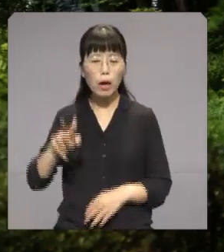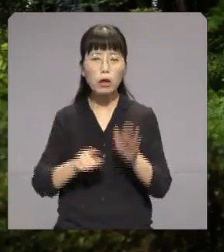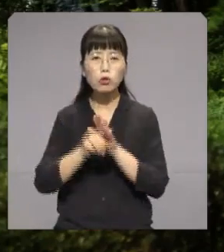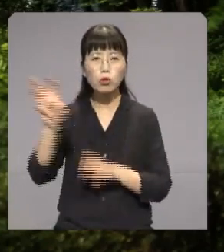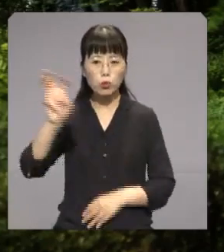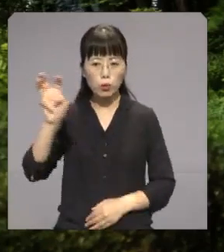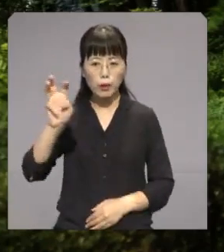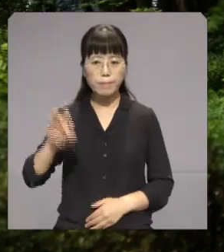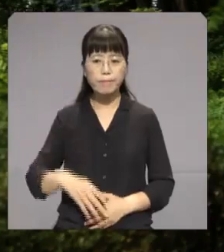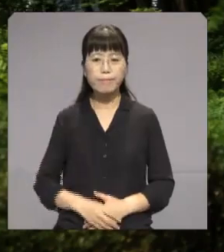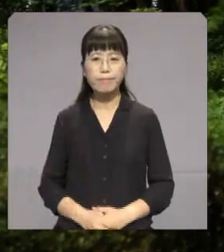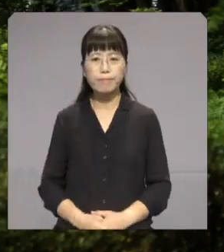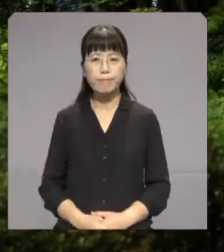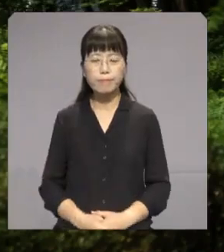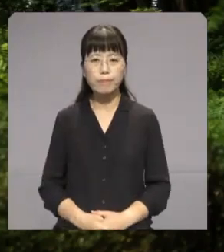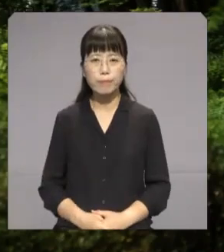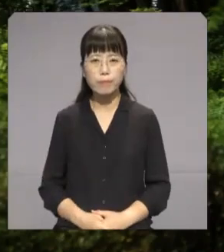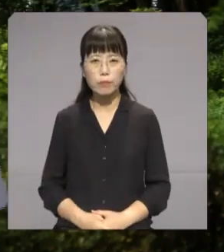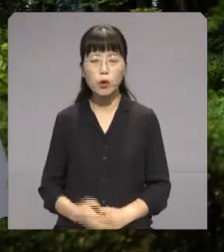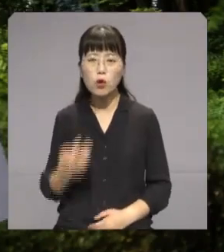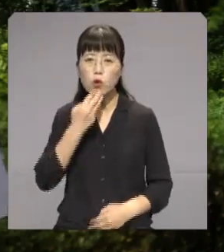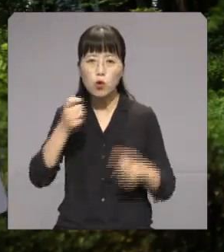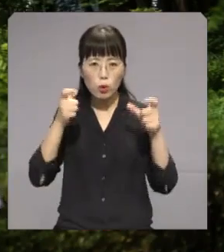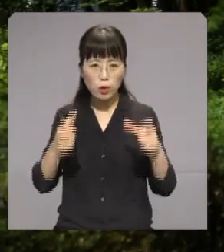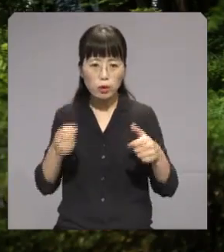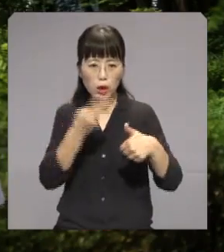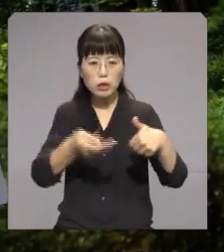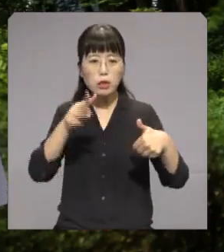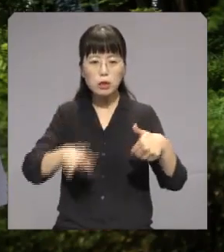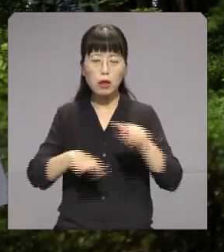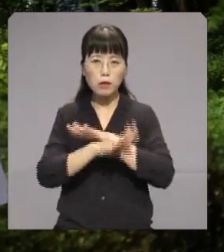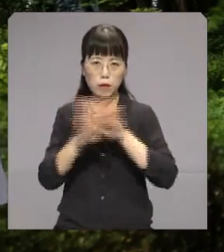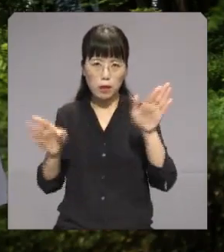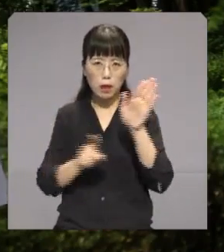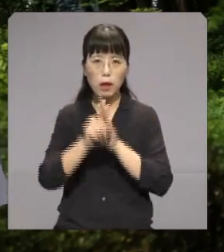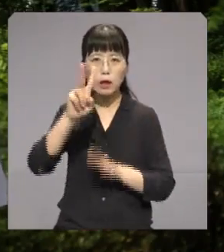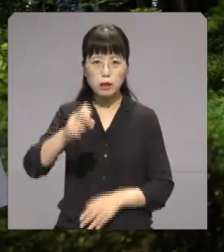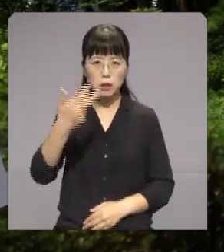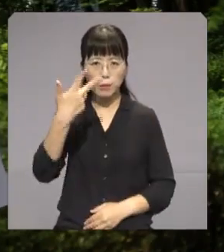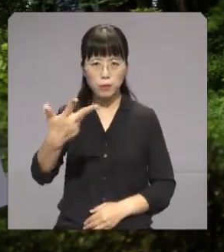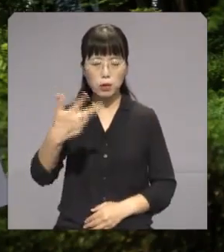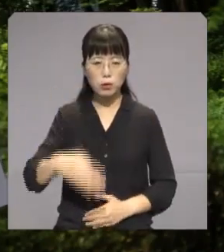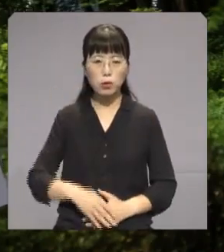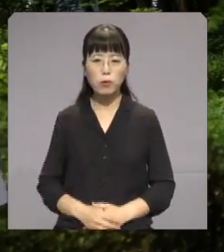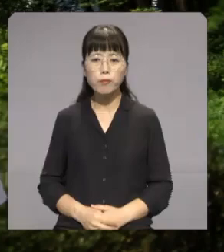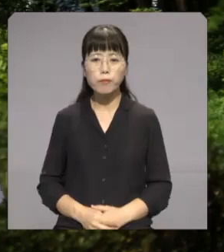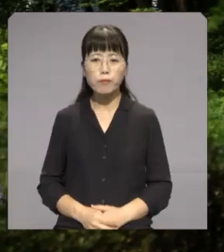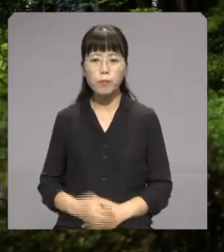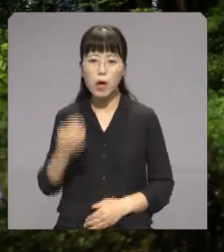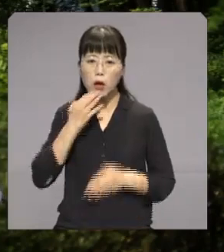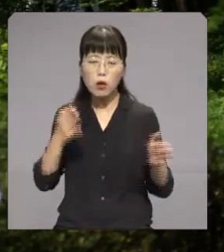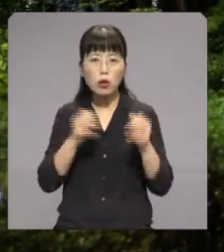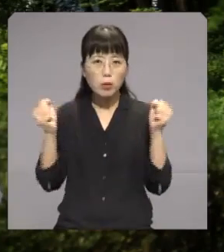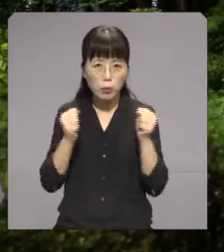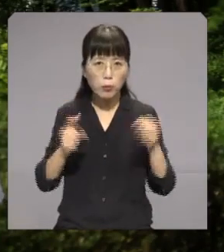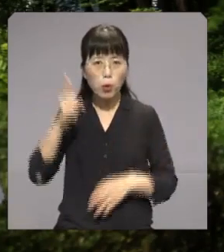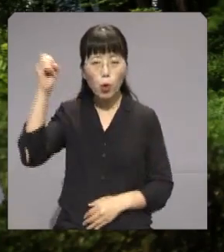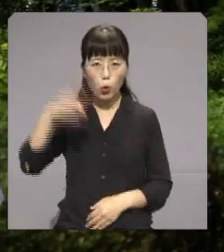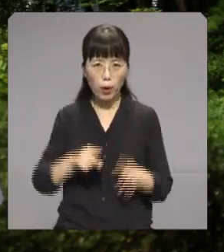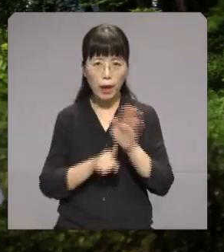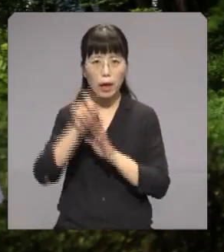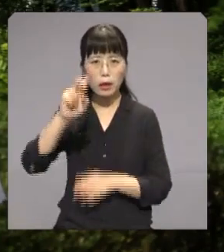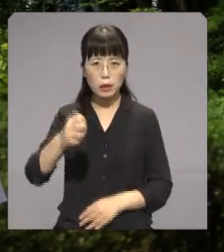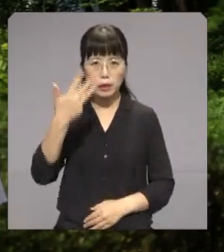30도까지 오르겠습니다 수도권 지역은 인천이 낮 최고 27도를 보이겠고요 경기 북부 고향은